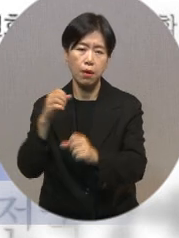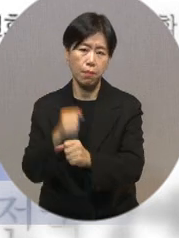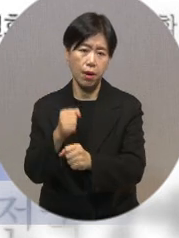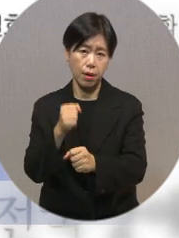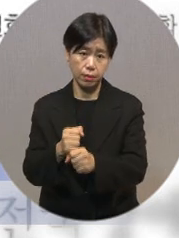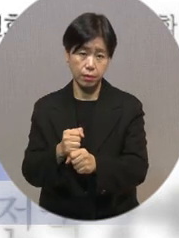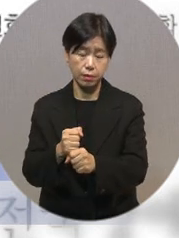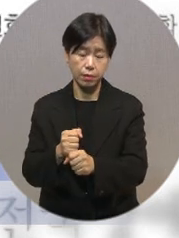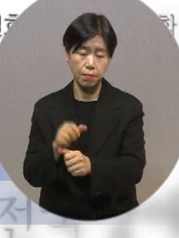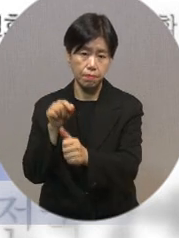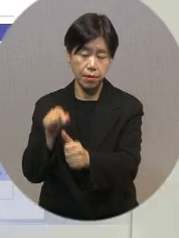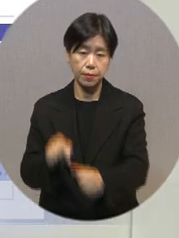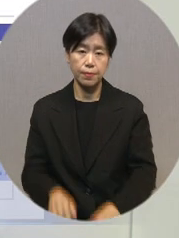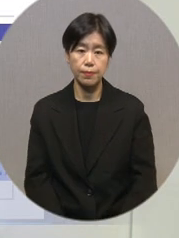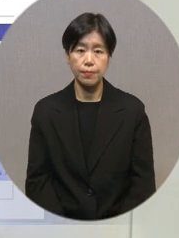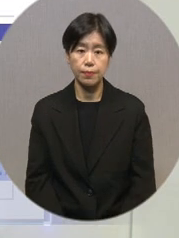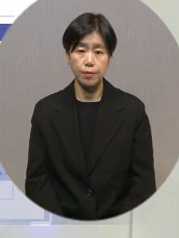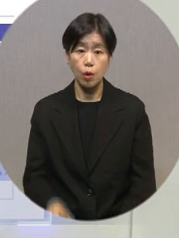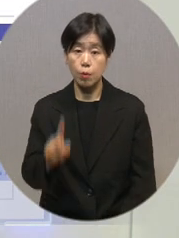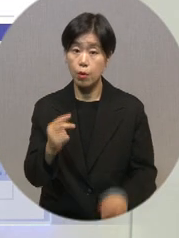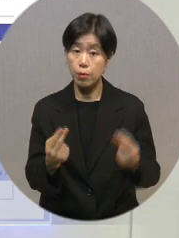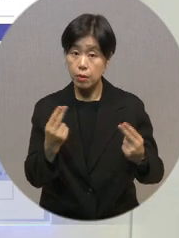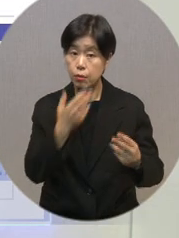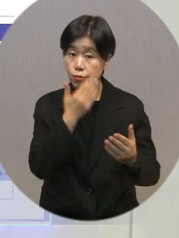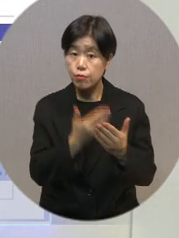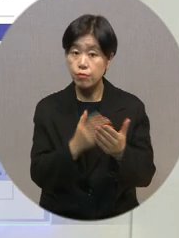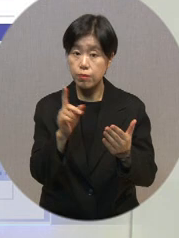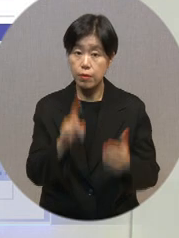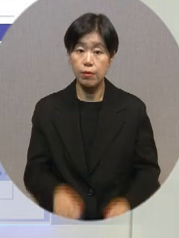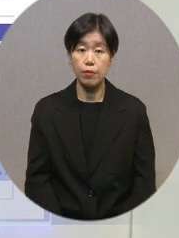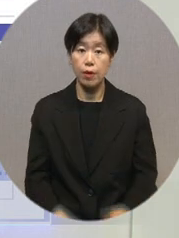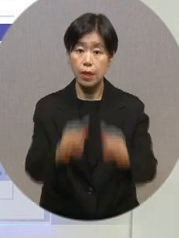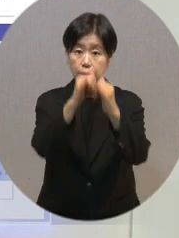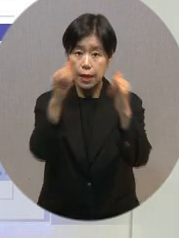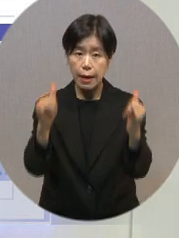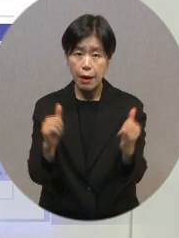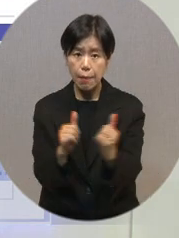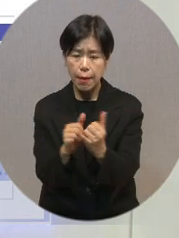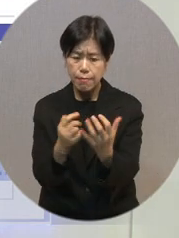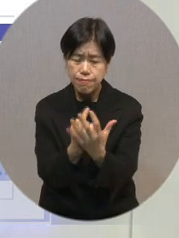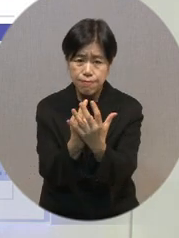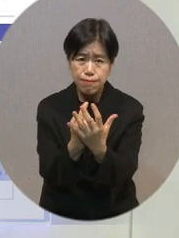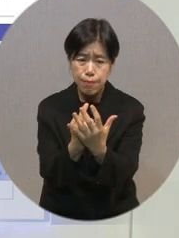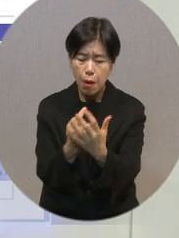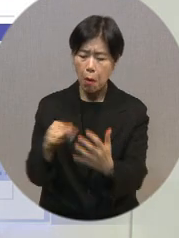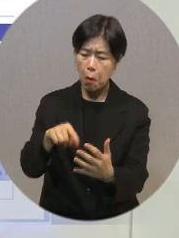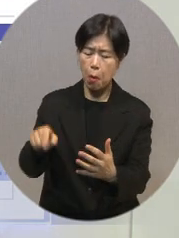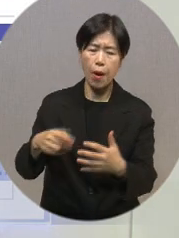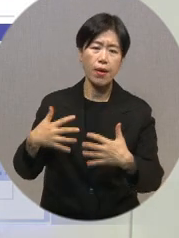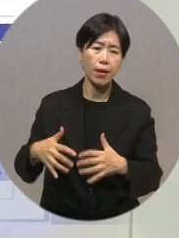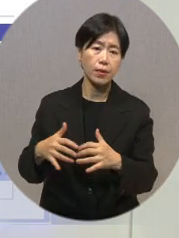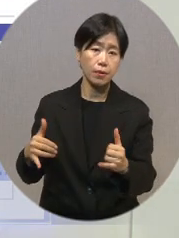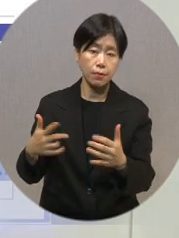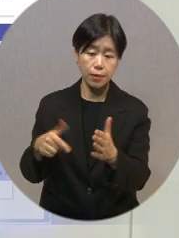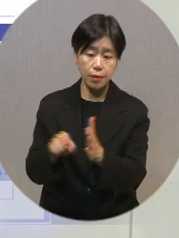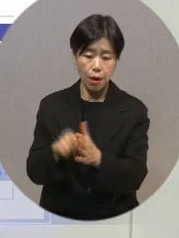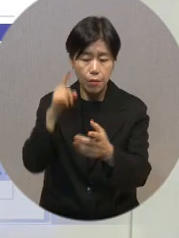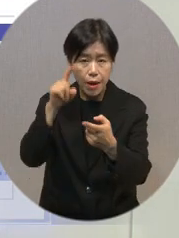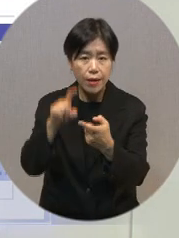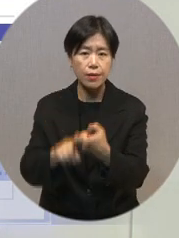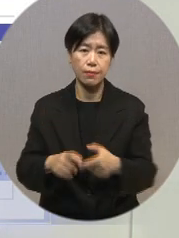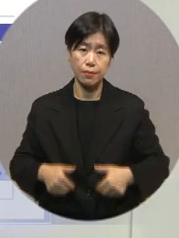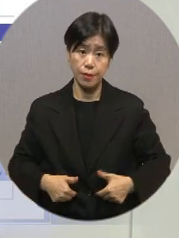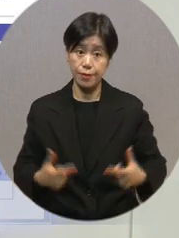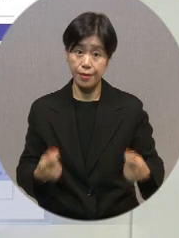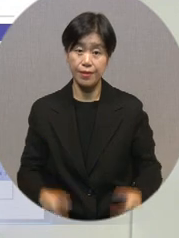권고했다고 하는데요 무엇보다도 중요한 것은 사회적 취약계층에 우리 사회의 관심이 아닐까